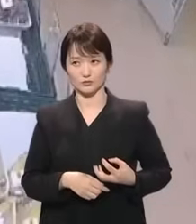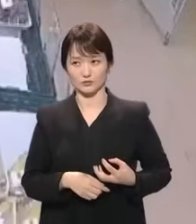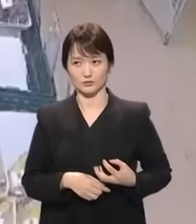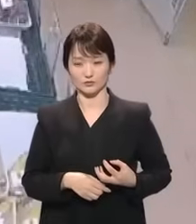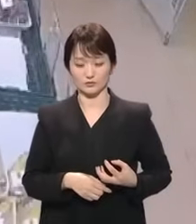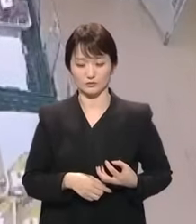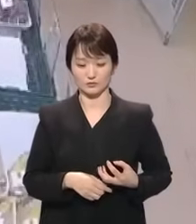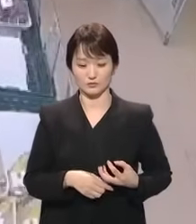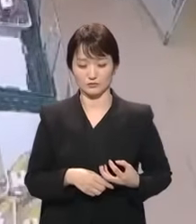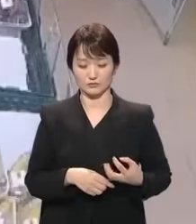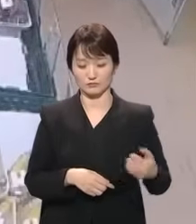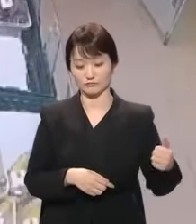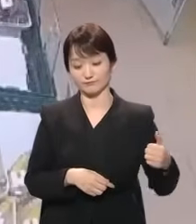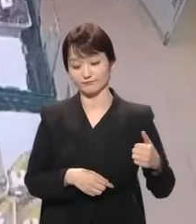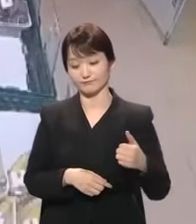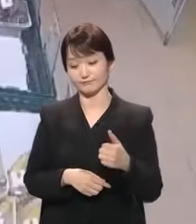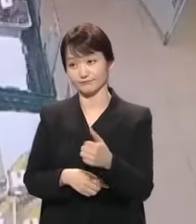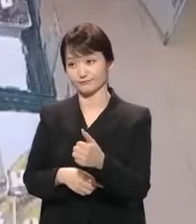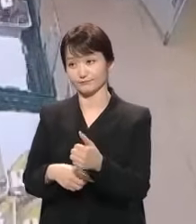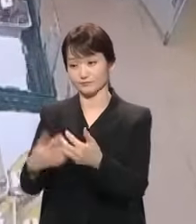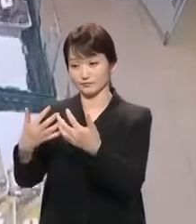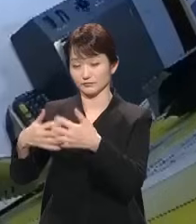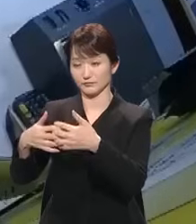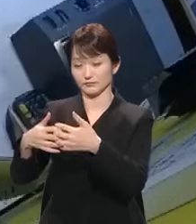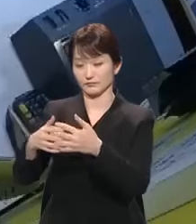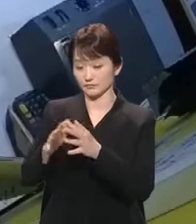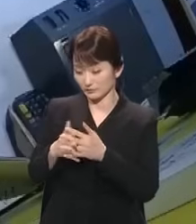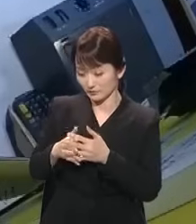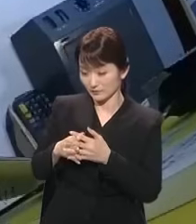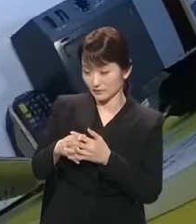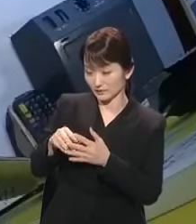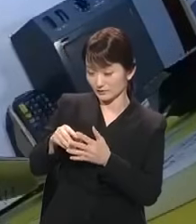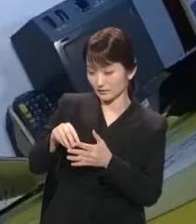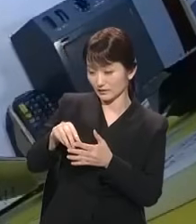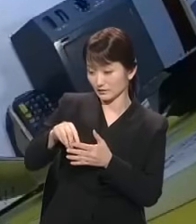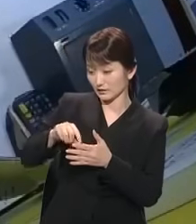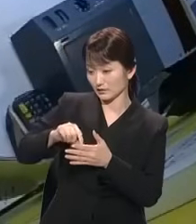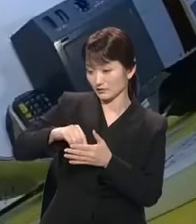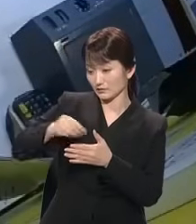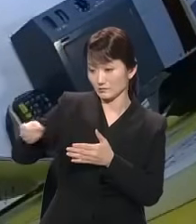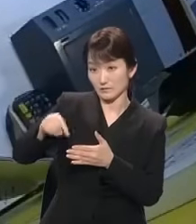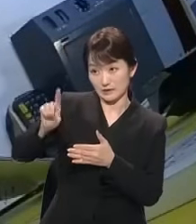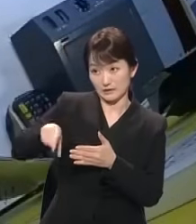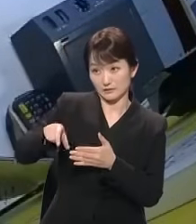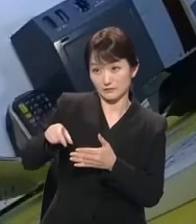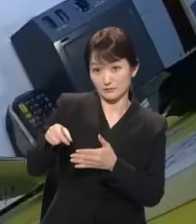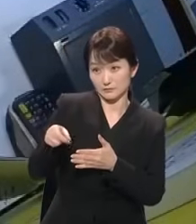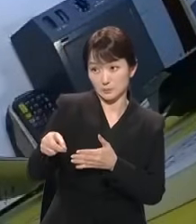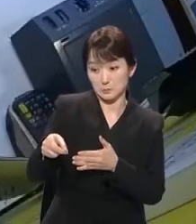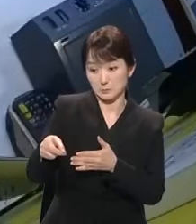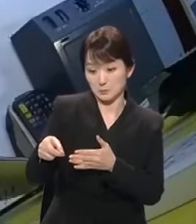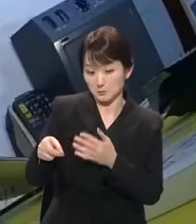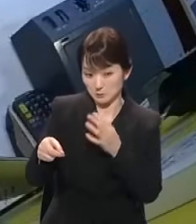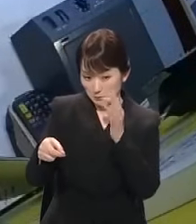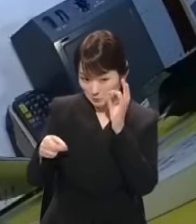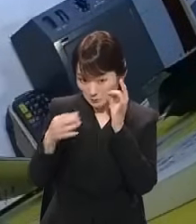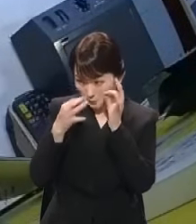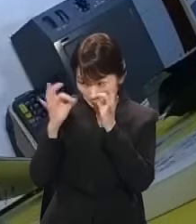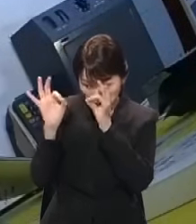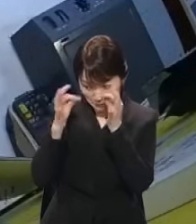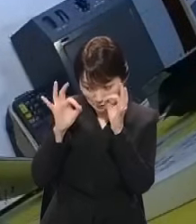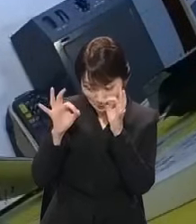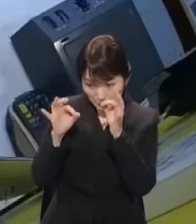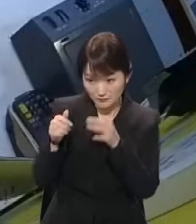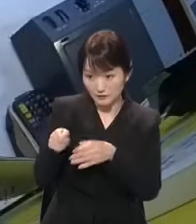일단 가는데요. 지갑에서 카드를 꺼내는 것 같아요. 그럼 제대로 계산하려나? 자, 그런데 옆을 살피더니 다짜고짜